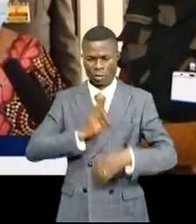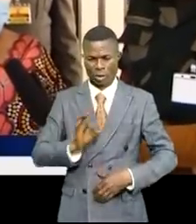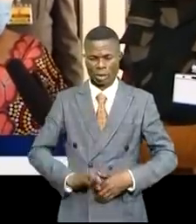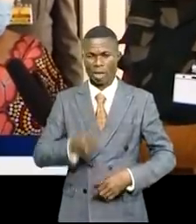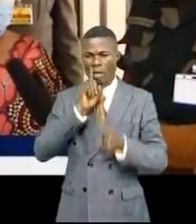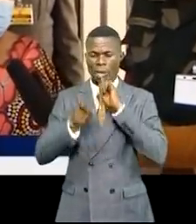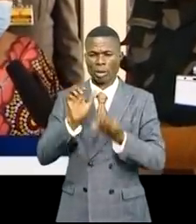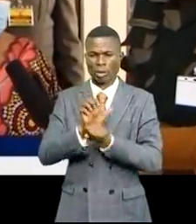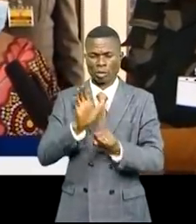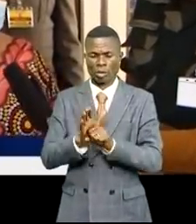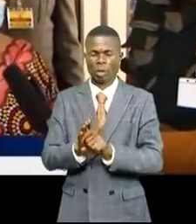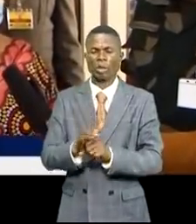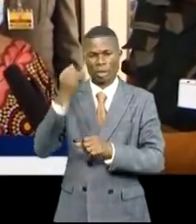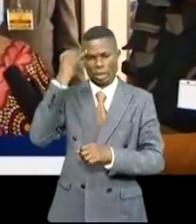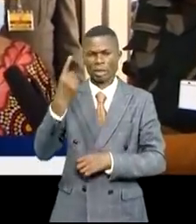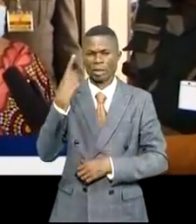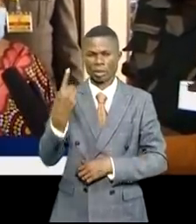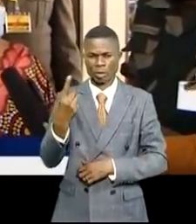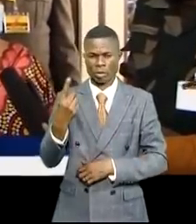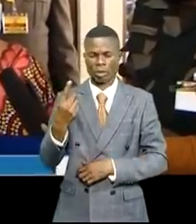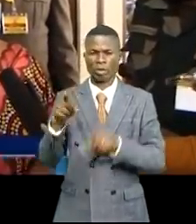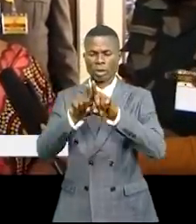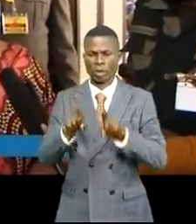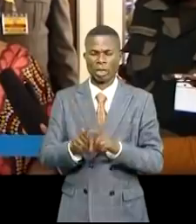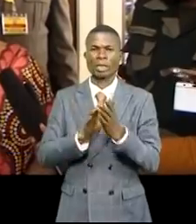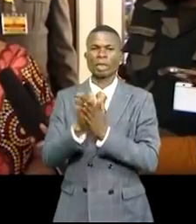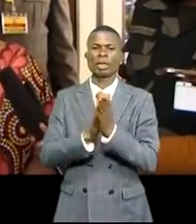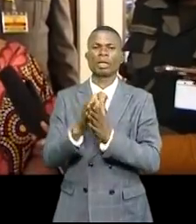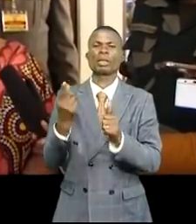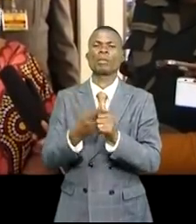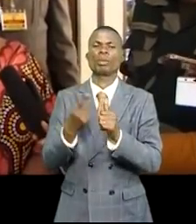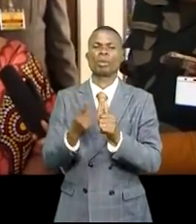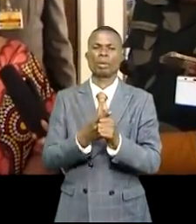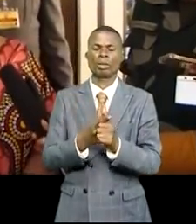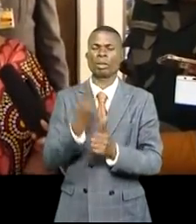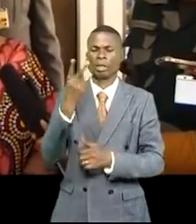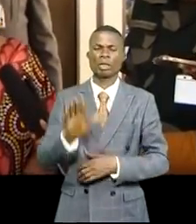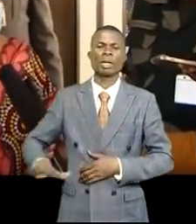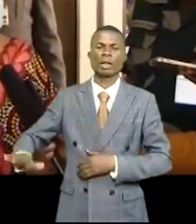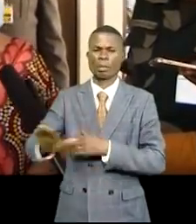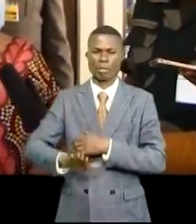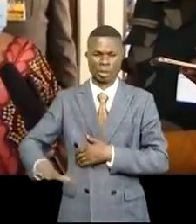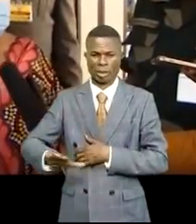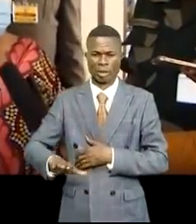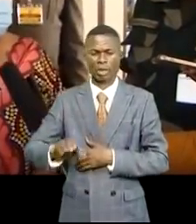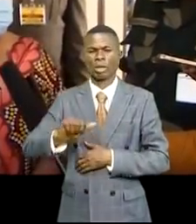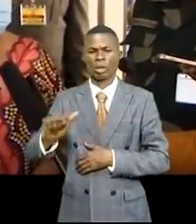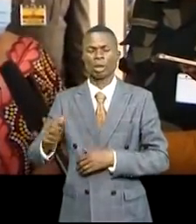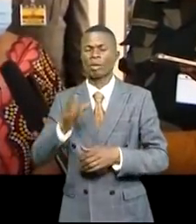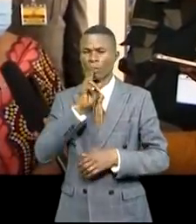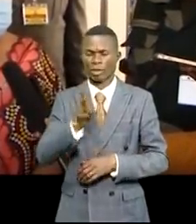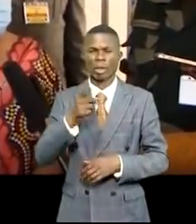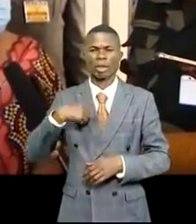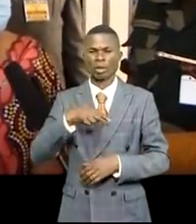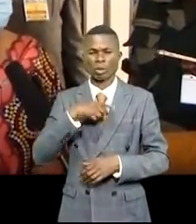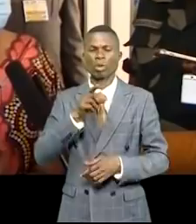sur les questions d'intérêt commun qui concernent les deux pays. Certainement, nous avons, en